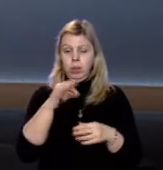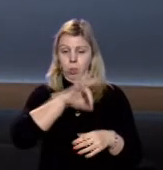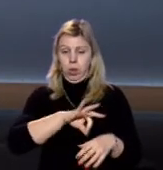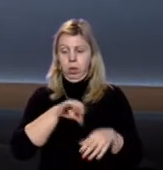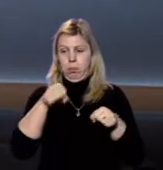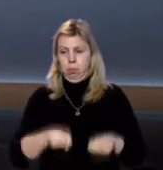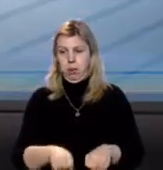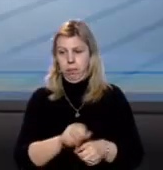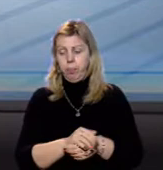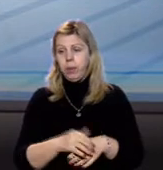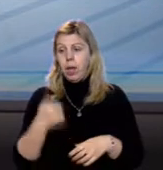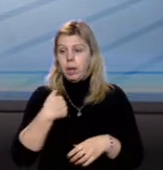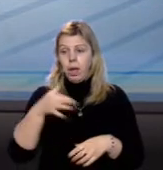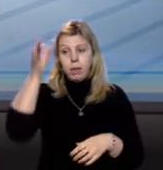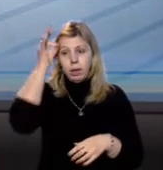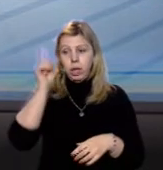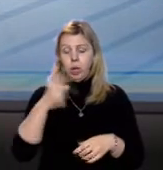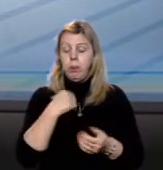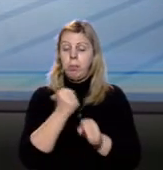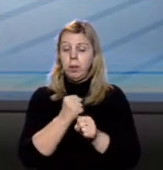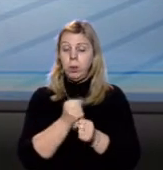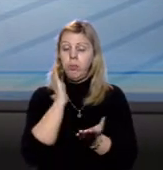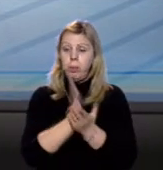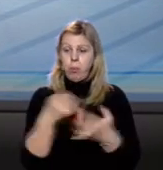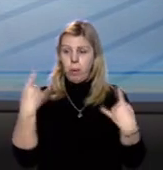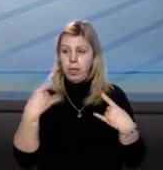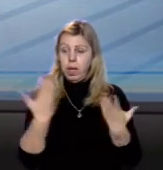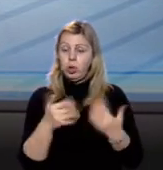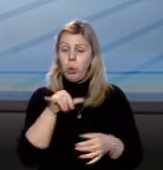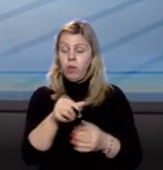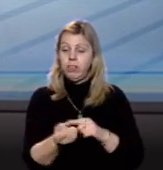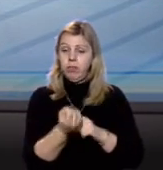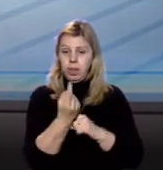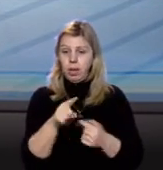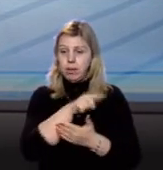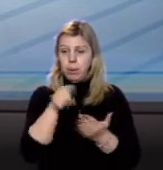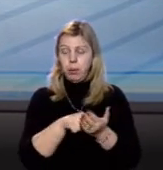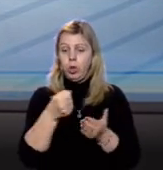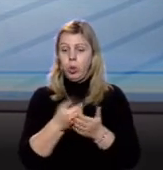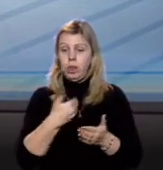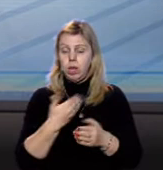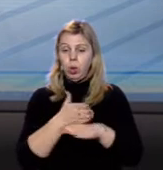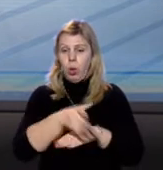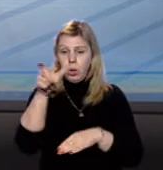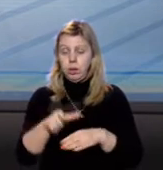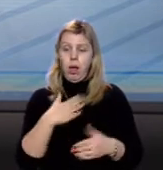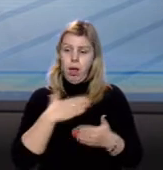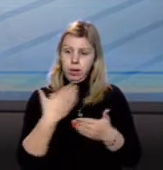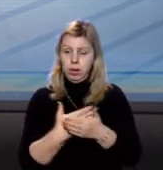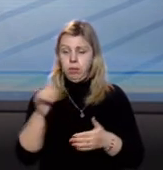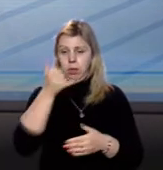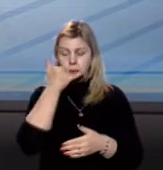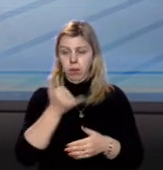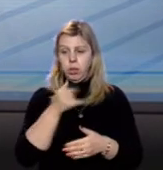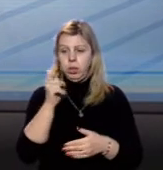цим правом. А я, до речі, нагадаю, що ми працюємо у прямому ефірі. Якщо у вас виникають запитання до нашого гостя, будьте активними та